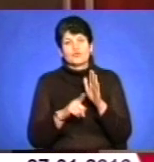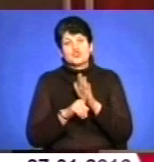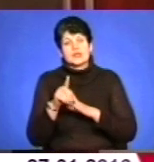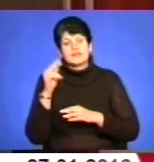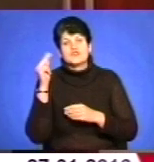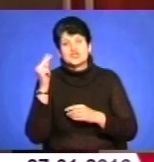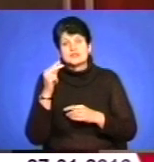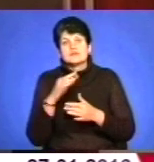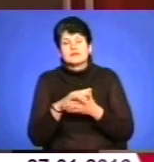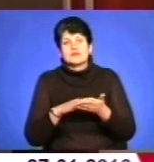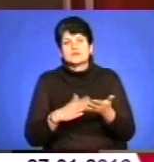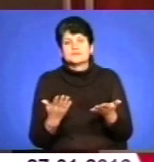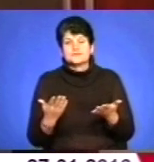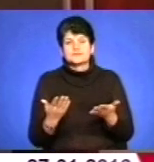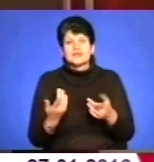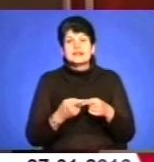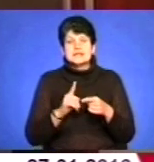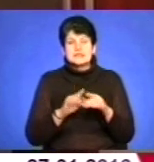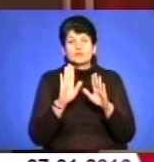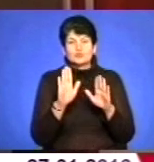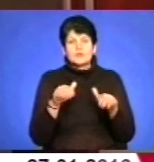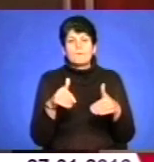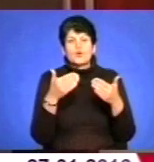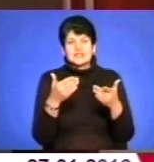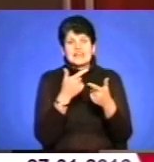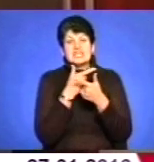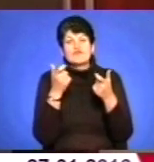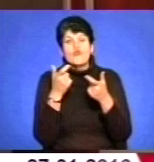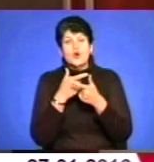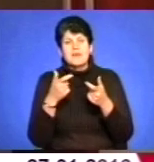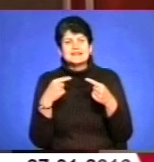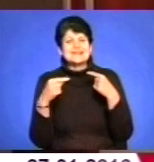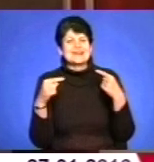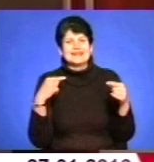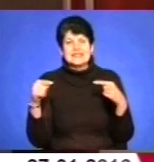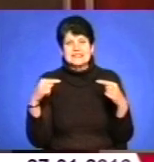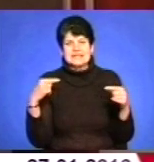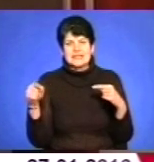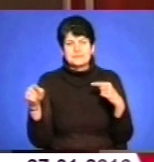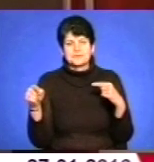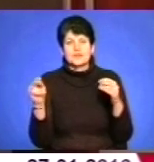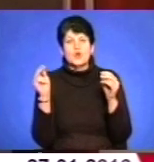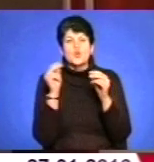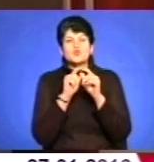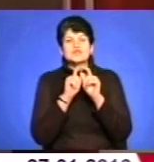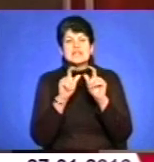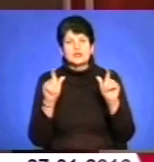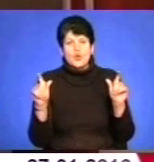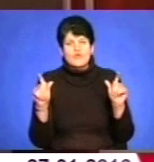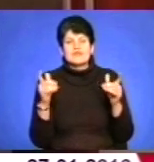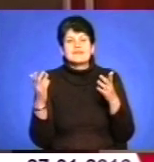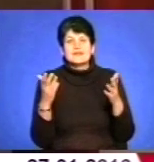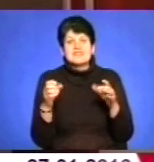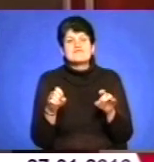у навчальних закладах. Це буде подана інформація різних установ, які